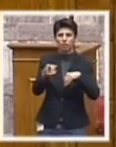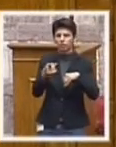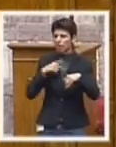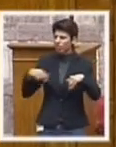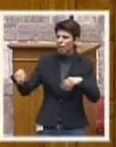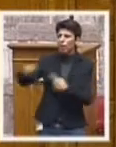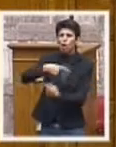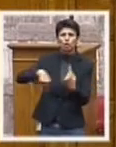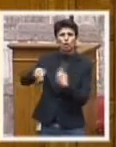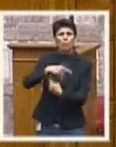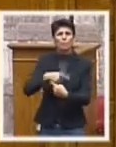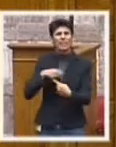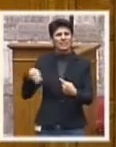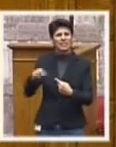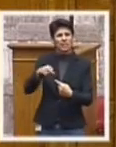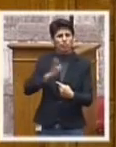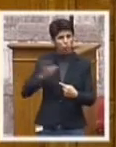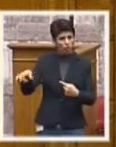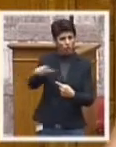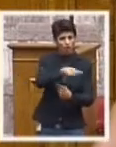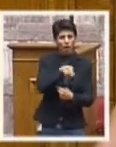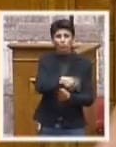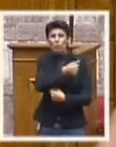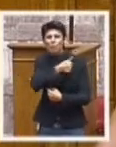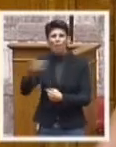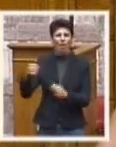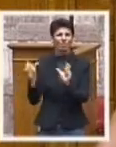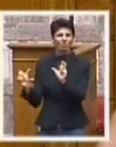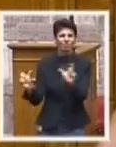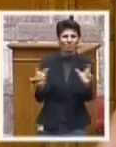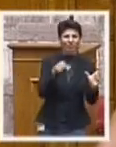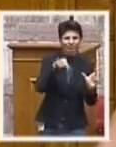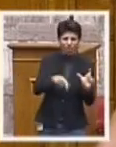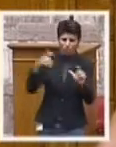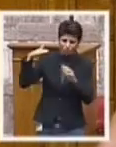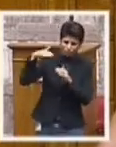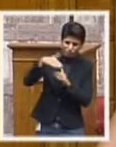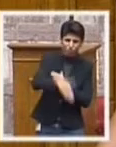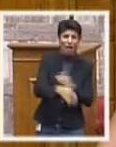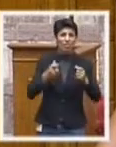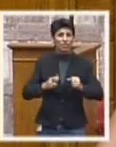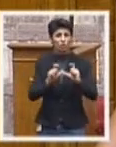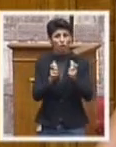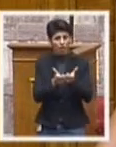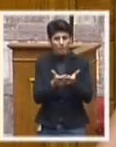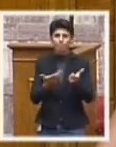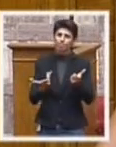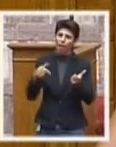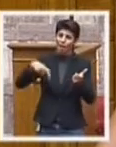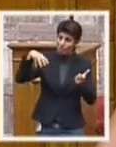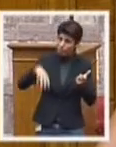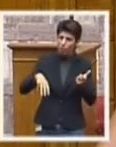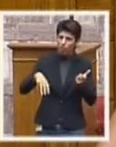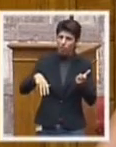διαπροσωπικών σχέσεων μεταξύ των ανθρώπων αποτελούν τη μόνια σπίδα ενάντια σε αυτή τη διάβρωση. Ο θεσμός της οικογένειας όμως, αυτή την